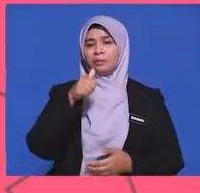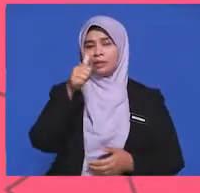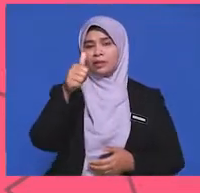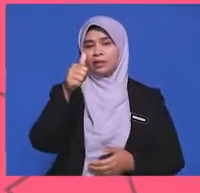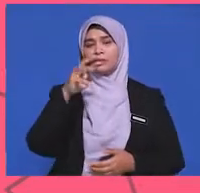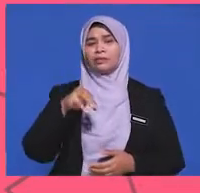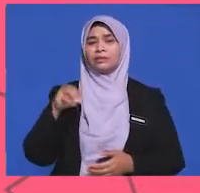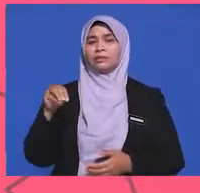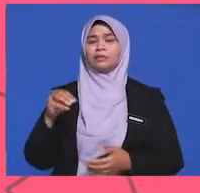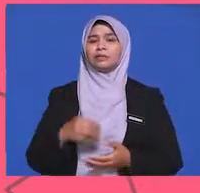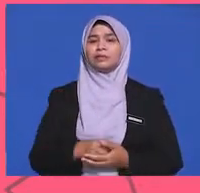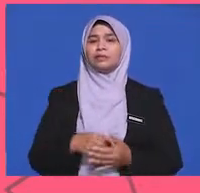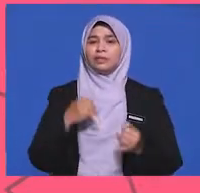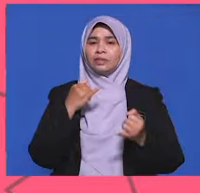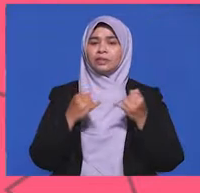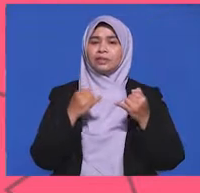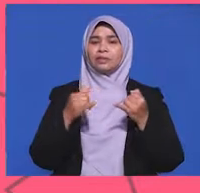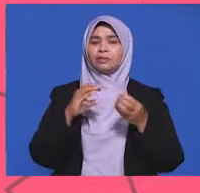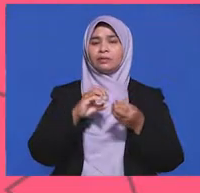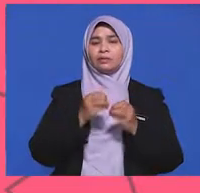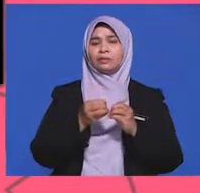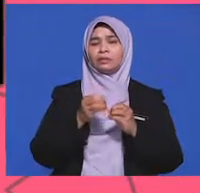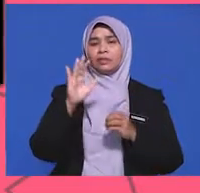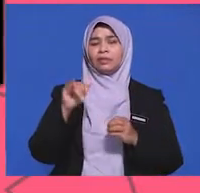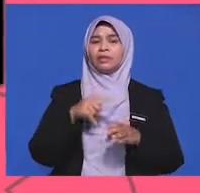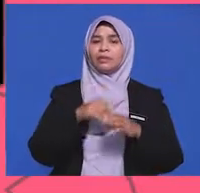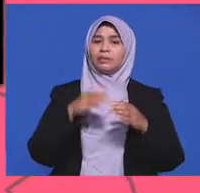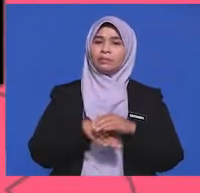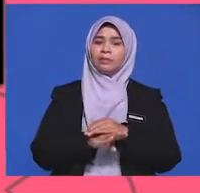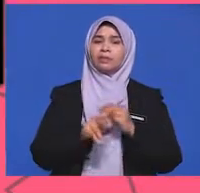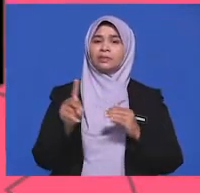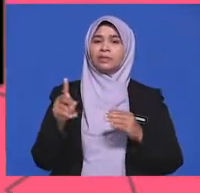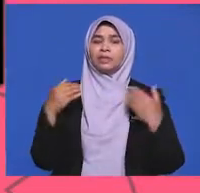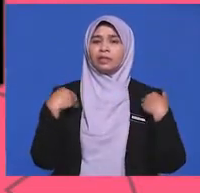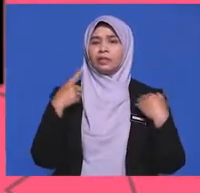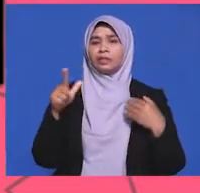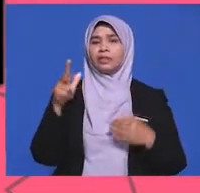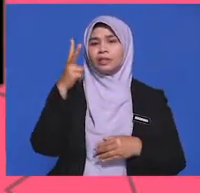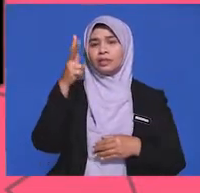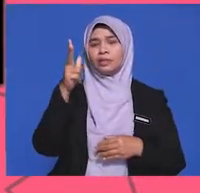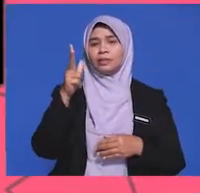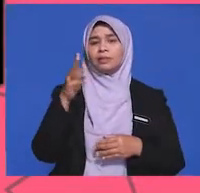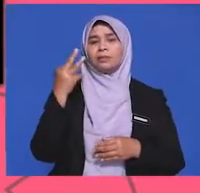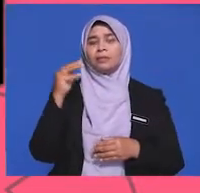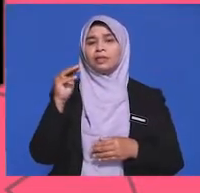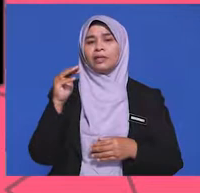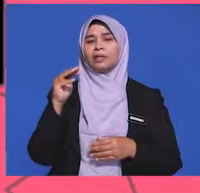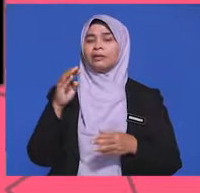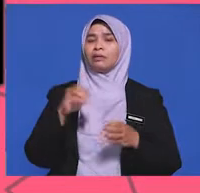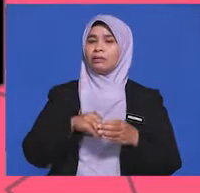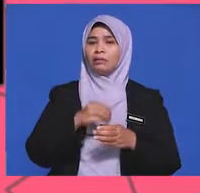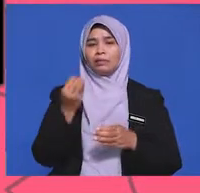Bagus, murid-murid. Jika nombor yang dimasukkan adalah 13, maka output